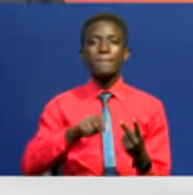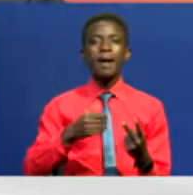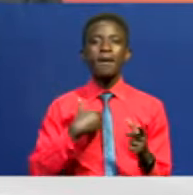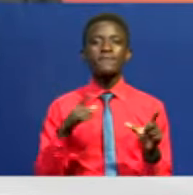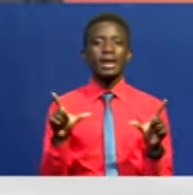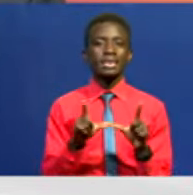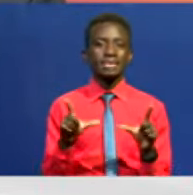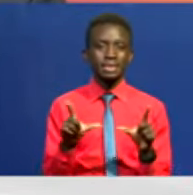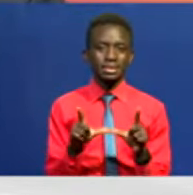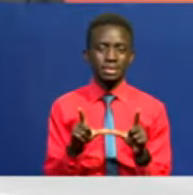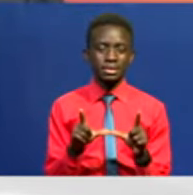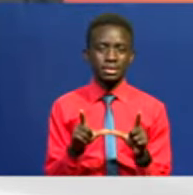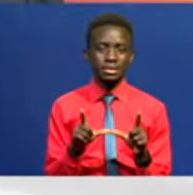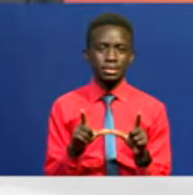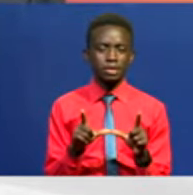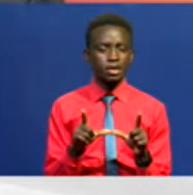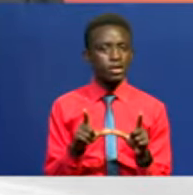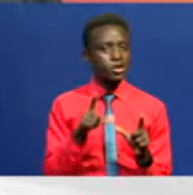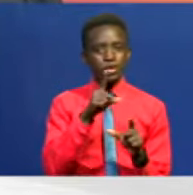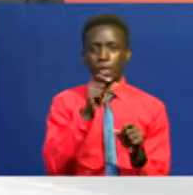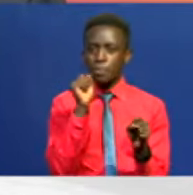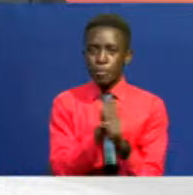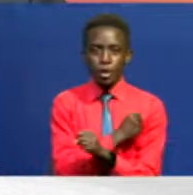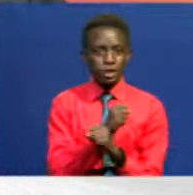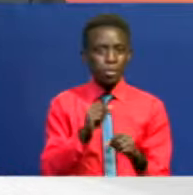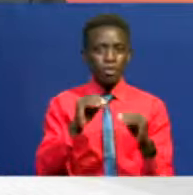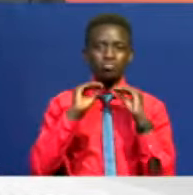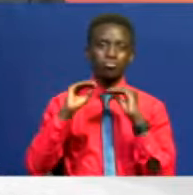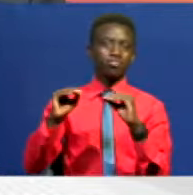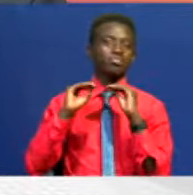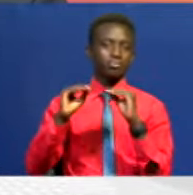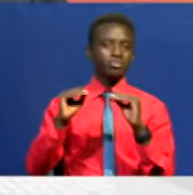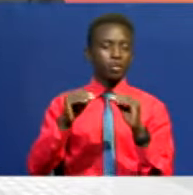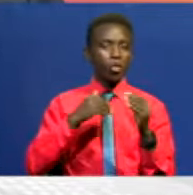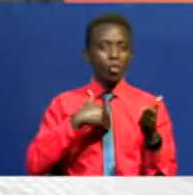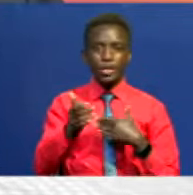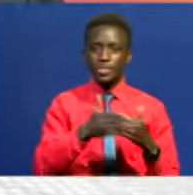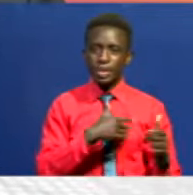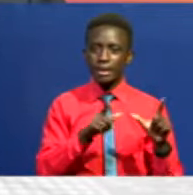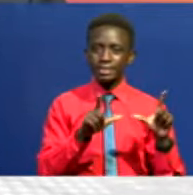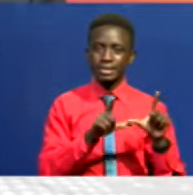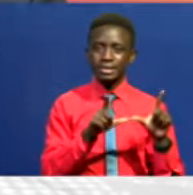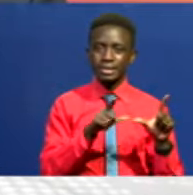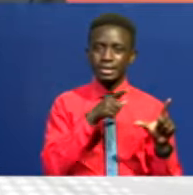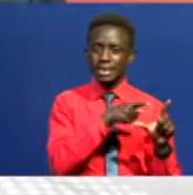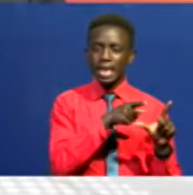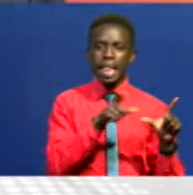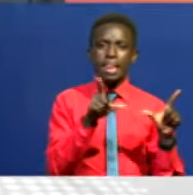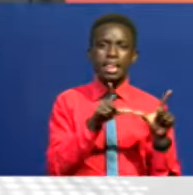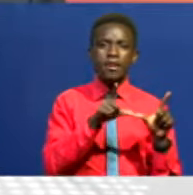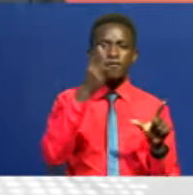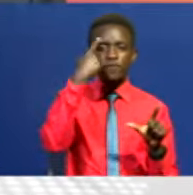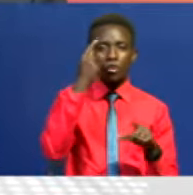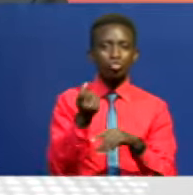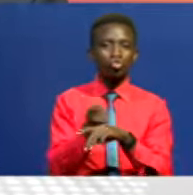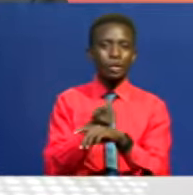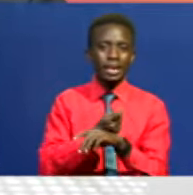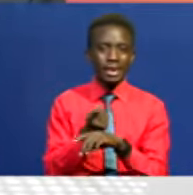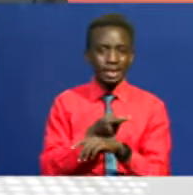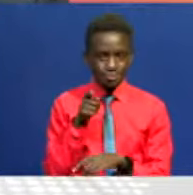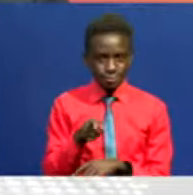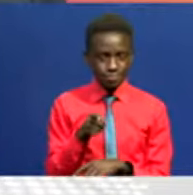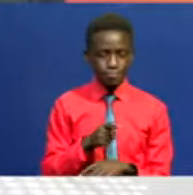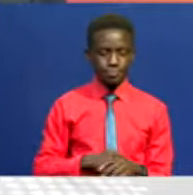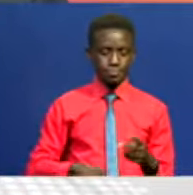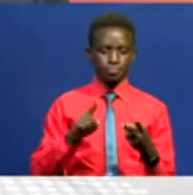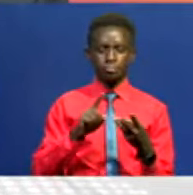kuandaa masomo kama kijapewa hiyo license ambayo ni training license. Ingine pia kuna vyeti